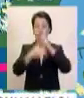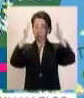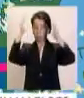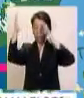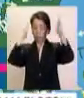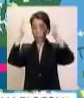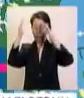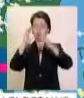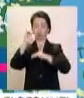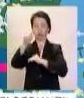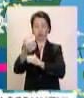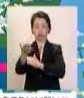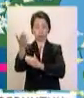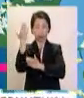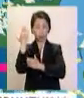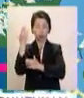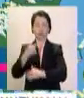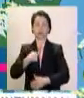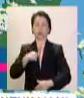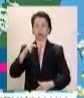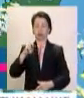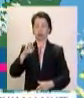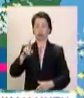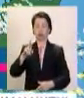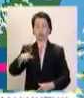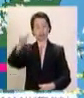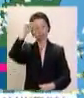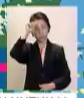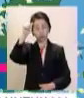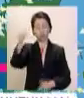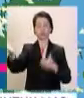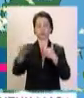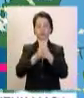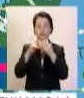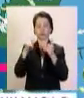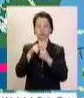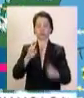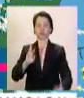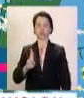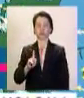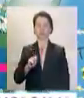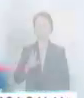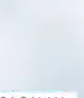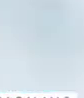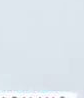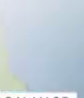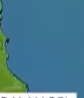sepanjang pagi esok. Saya Farah Halim. Assalamualaikum. Kita kembali ke Angkasa Puri.